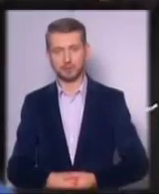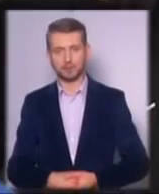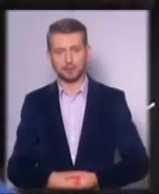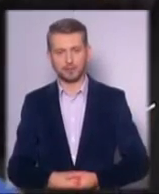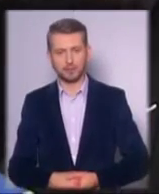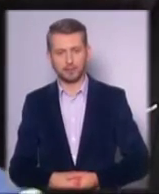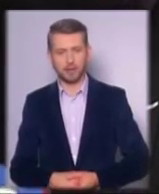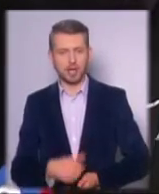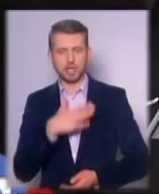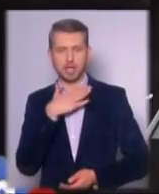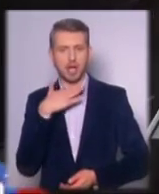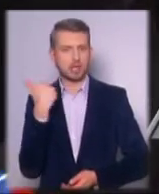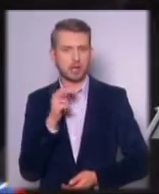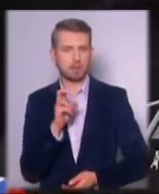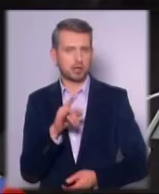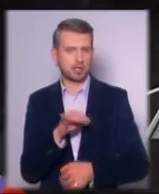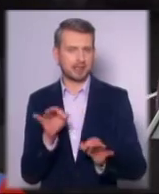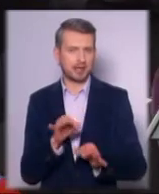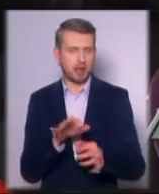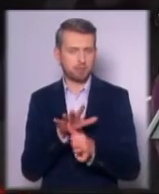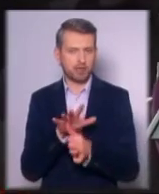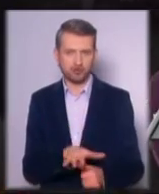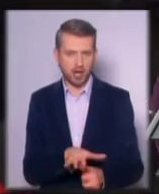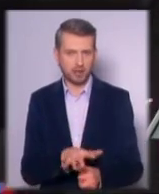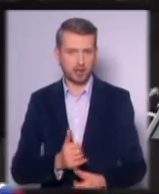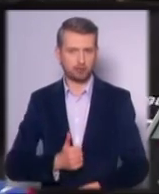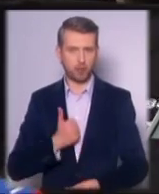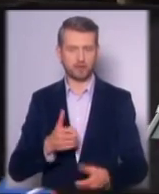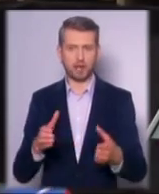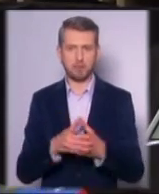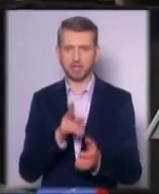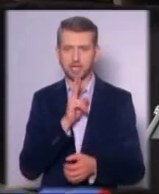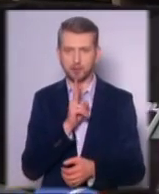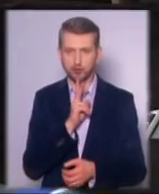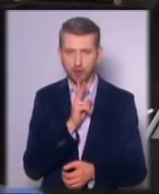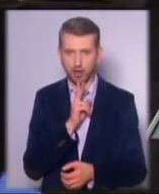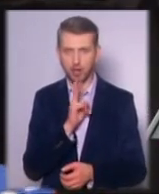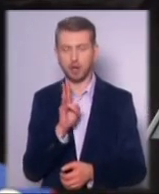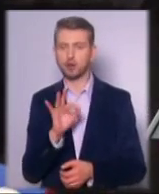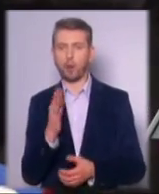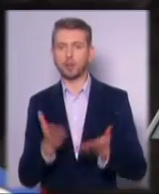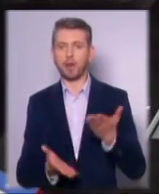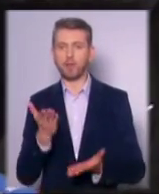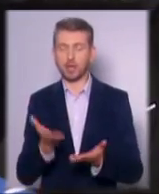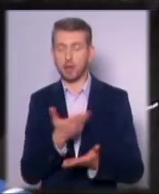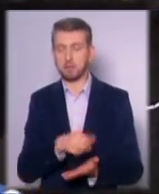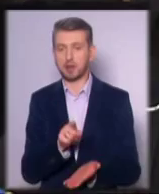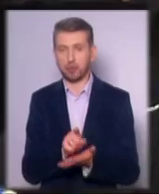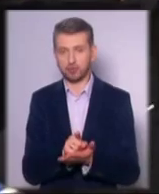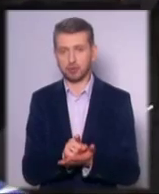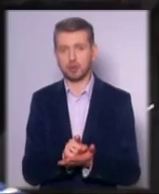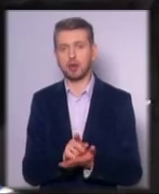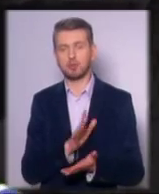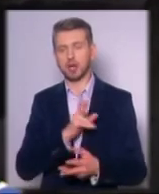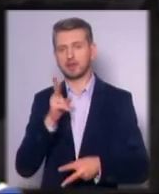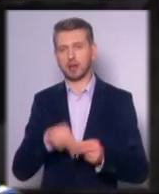Не хотелось бы никак принижать достоинство команды Кременчуга, но, наверное, все-таки мы должны были бы заканчивать